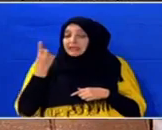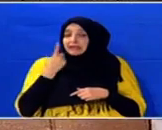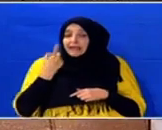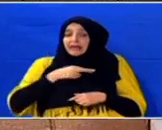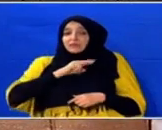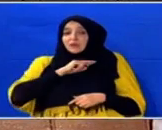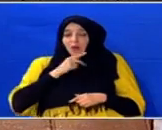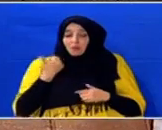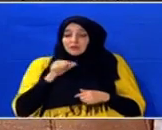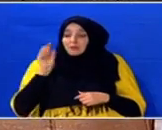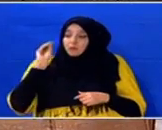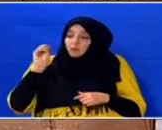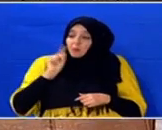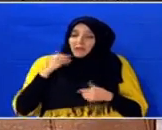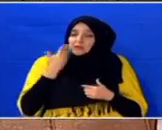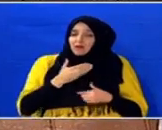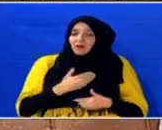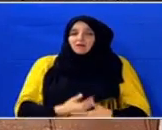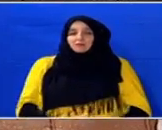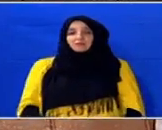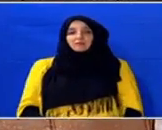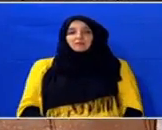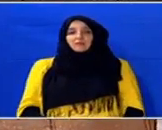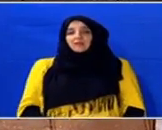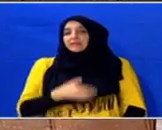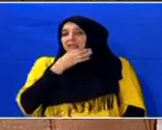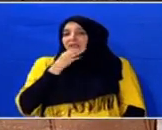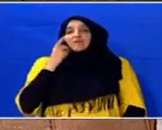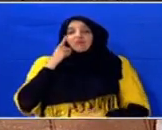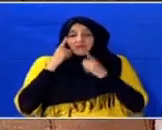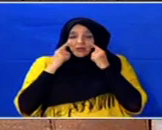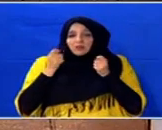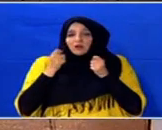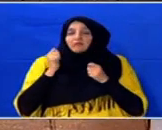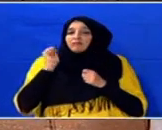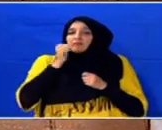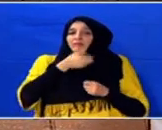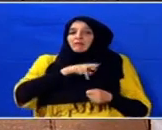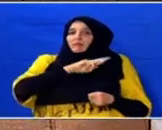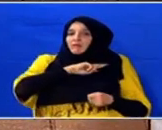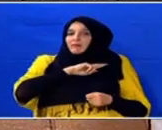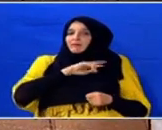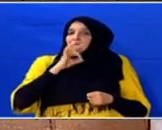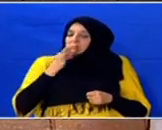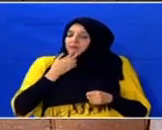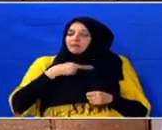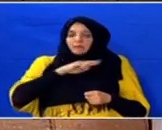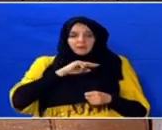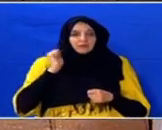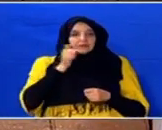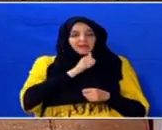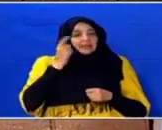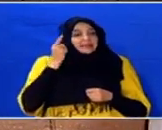ليتحمل هذه المهمة. لذلك فلنحذر، كما أن هناك المسؤولية على فعل الغير، تتعدى أيضا